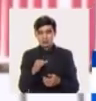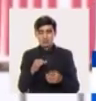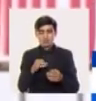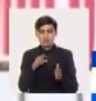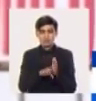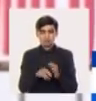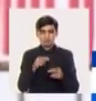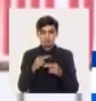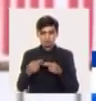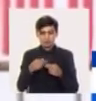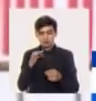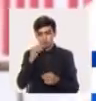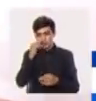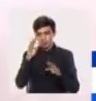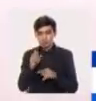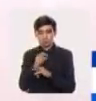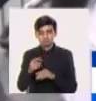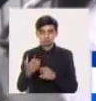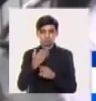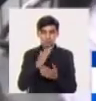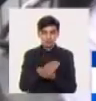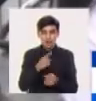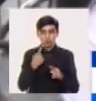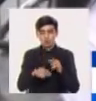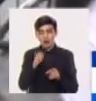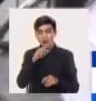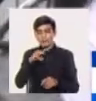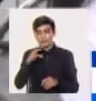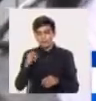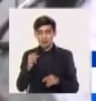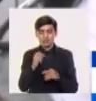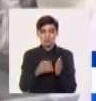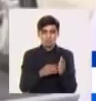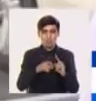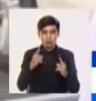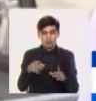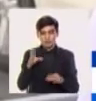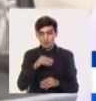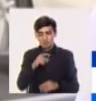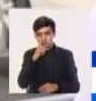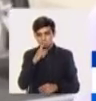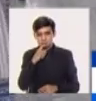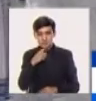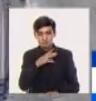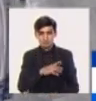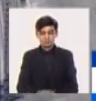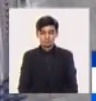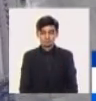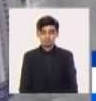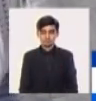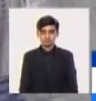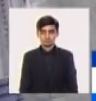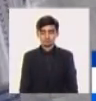емін еркін Шымкенттен алдырады екен. Сондықтан өзге дәріханаларда неліктен тапшы екенін түсінбейтіндерін айтты. Шымкенттен